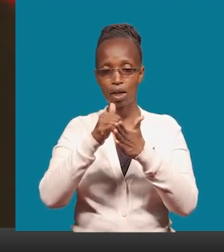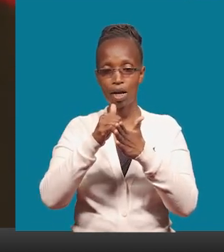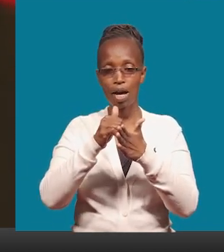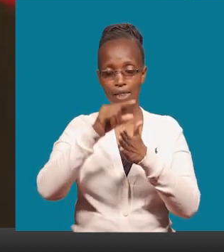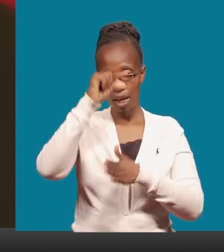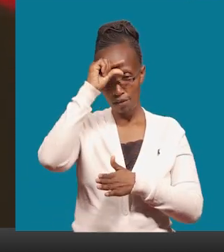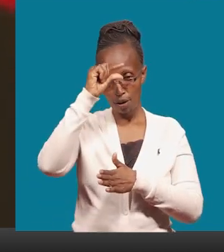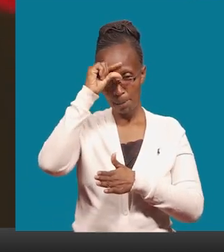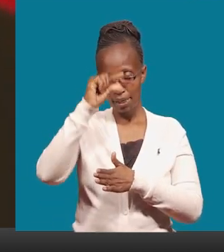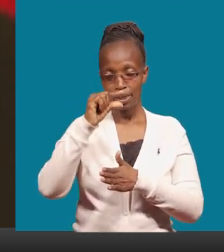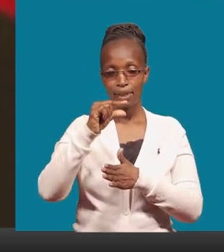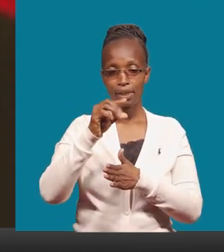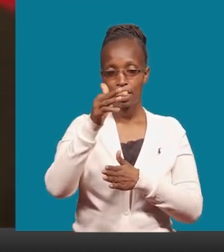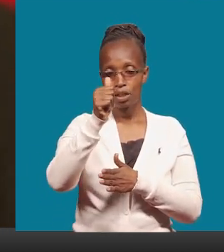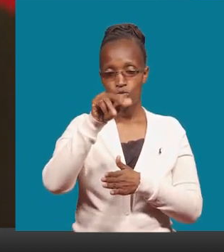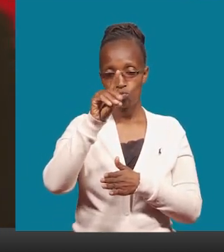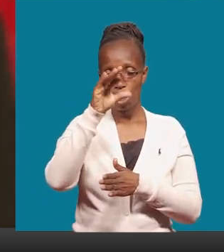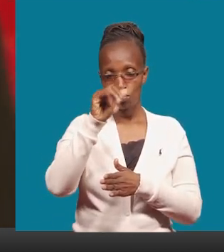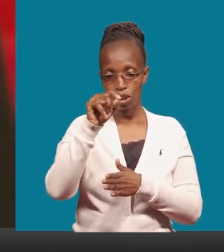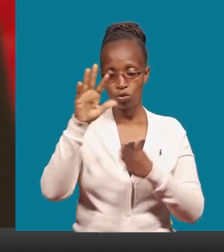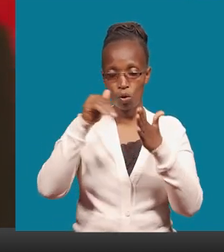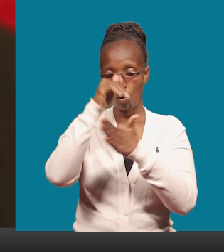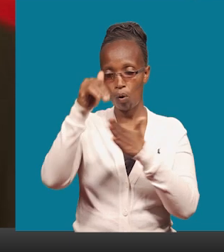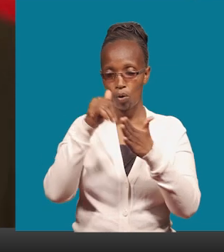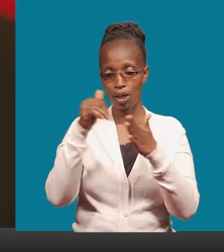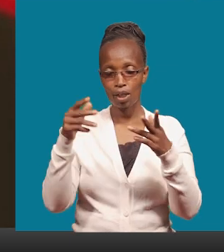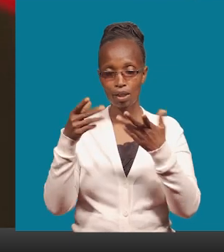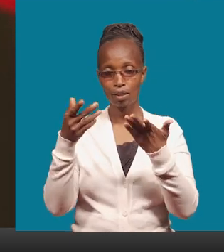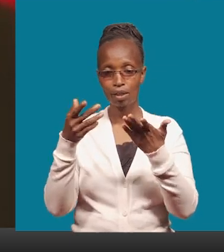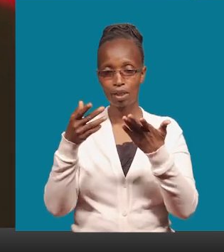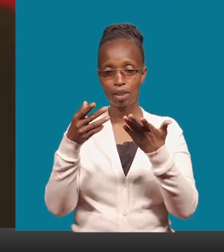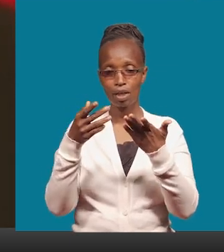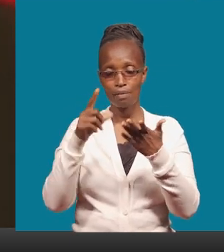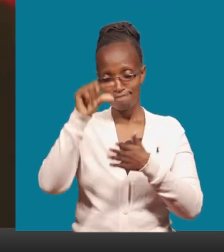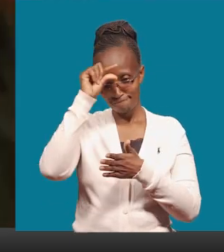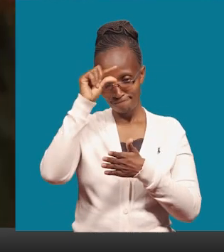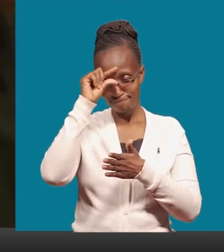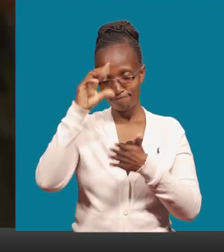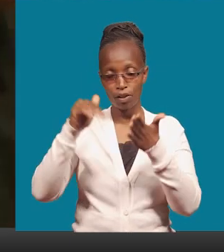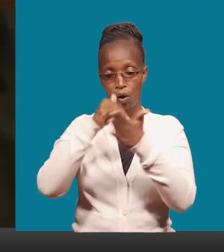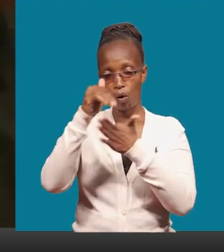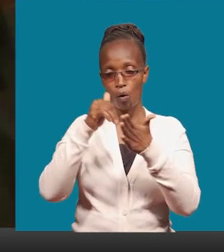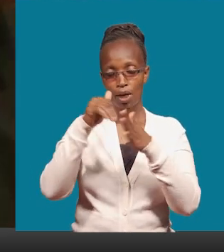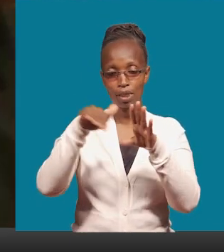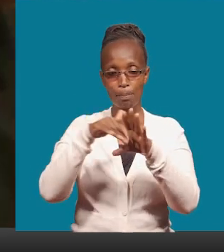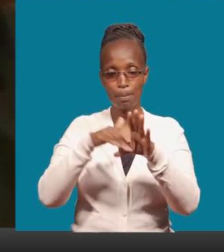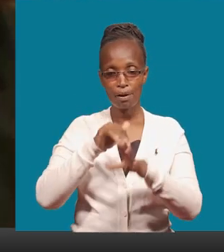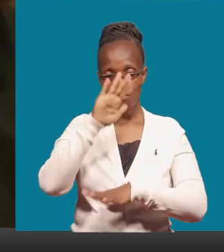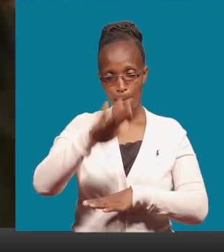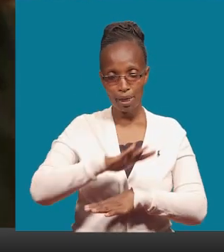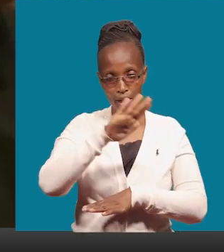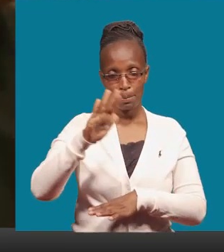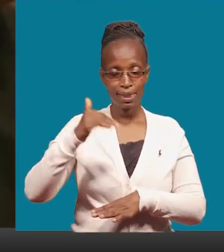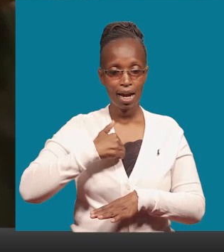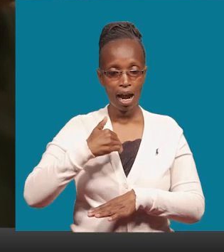every other arm of government, you audit all other arms of government. Kando na hayo,